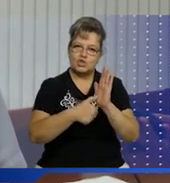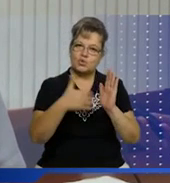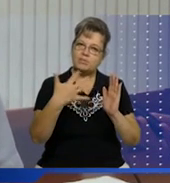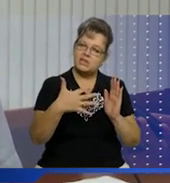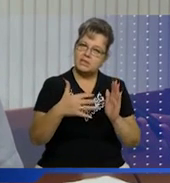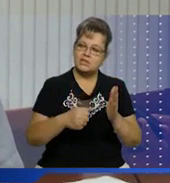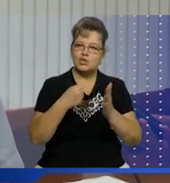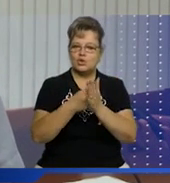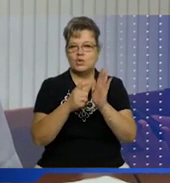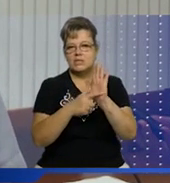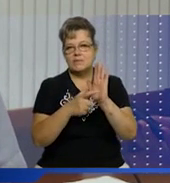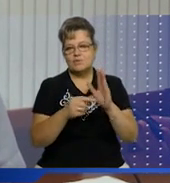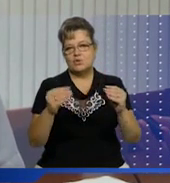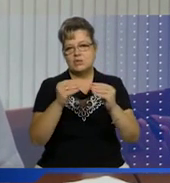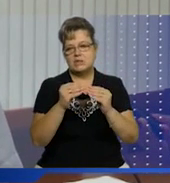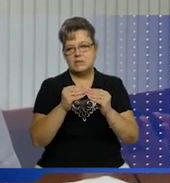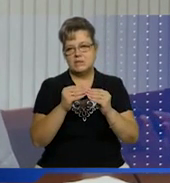от 650 до